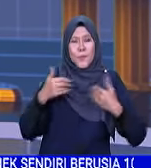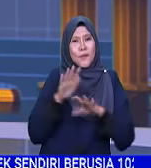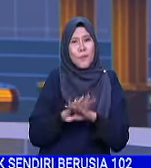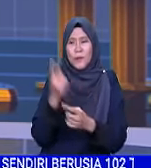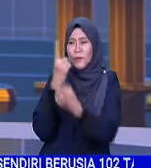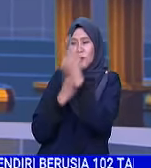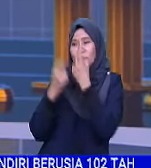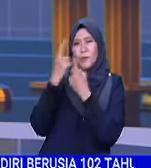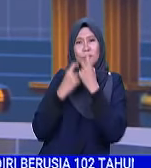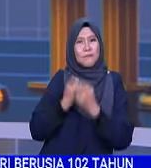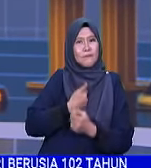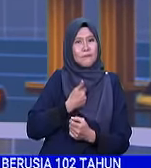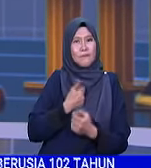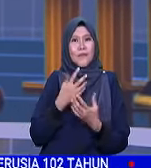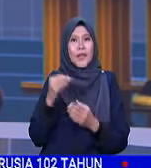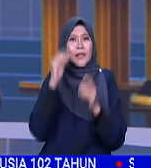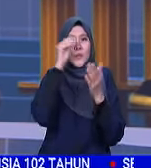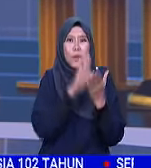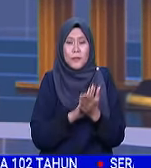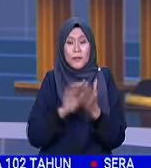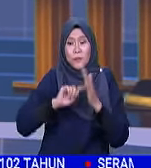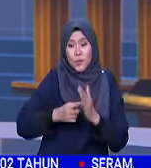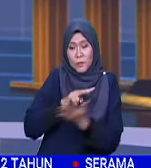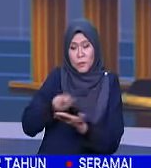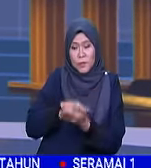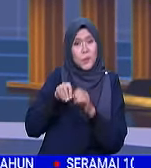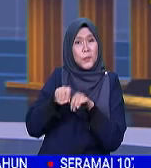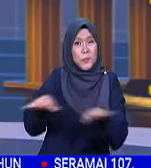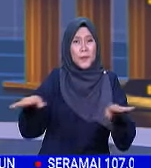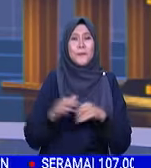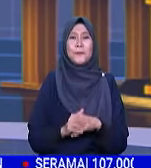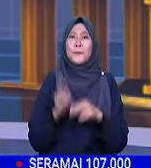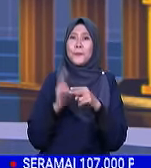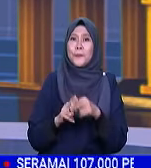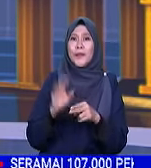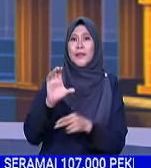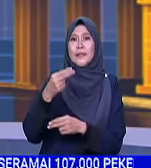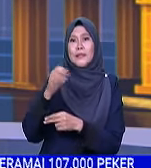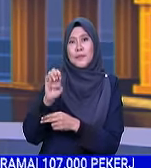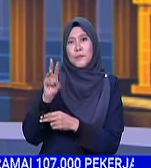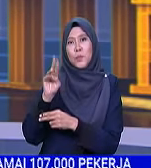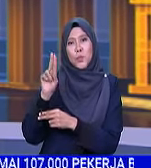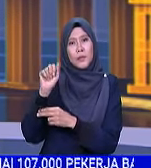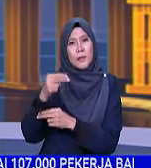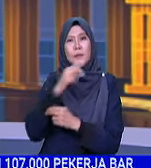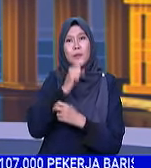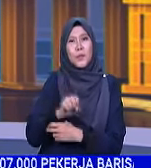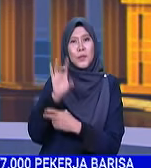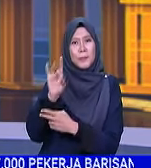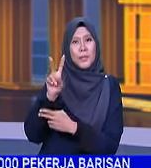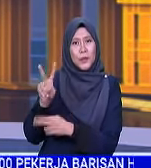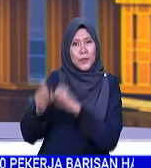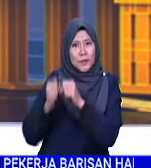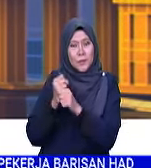yang bertanya khabar tentang dirinya dan suami sejak video itu tular. Cik Munah Cik Man, 82 tahun atau Mak Munah,